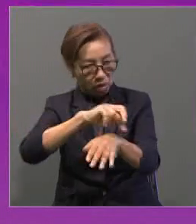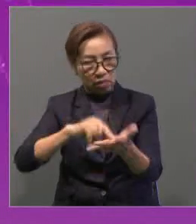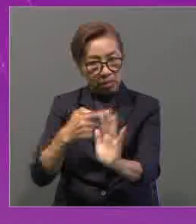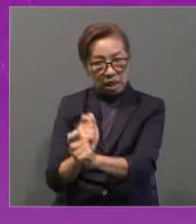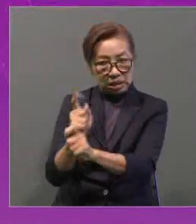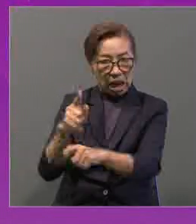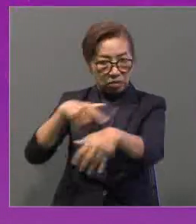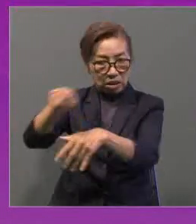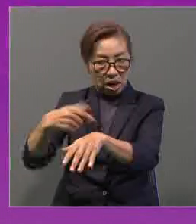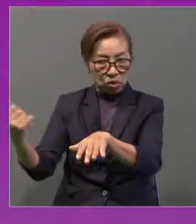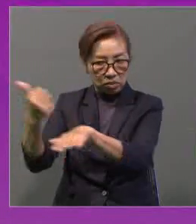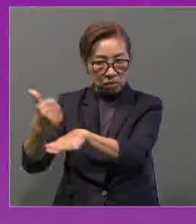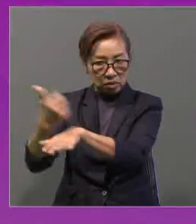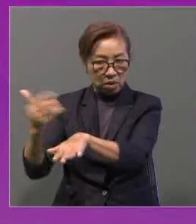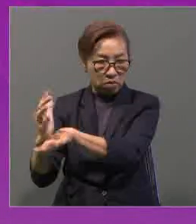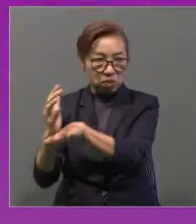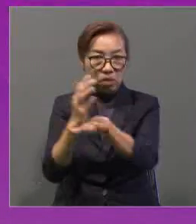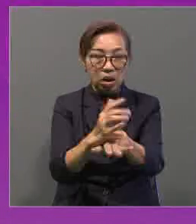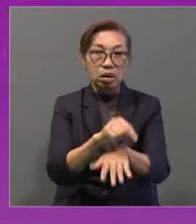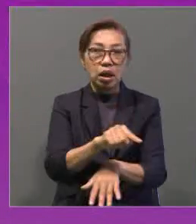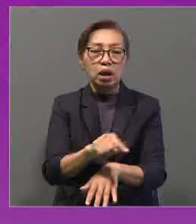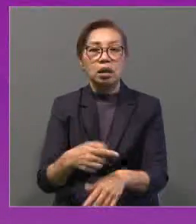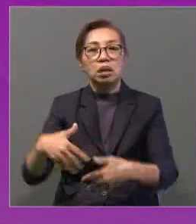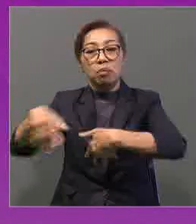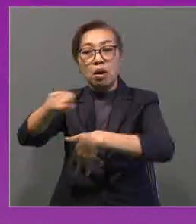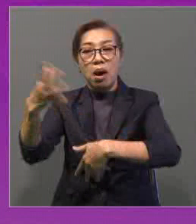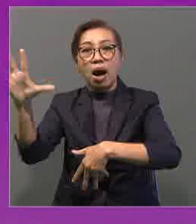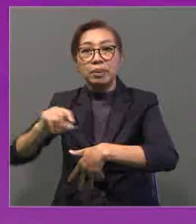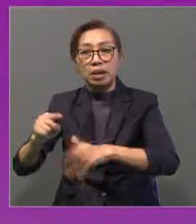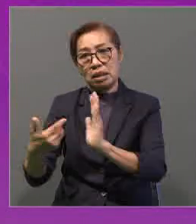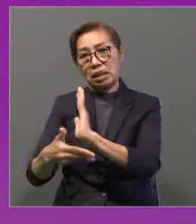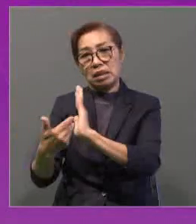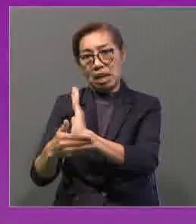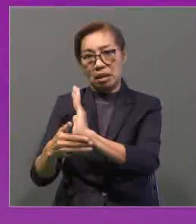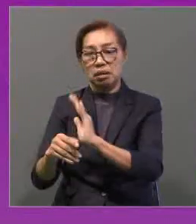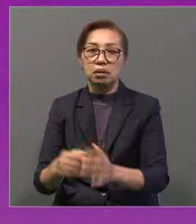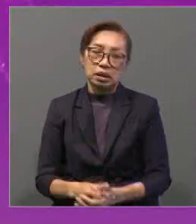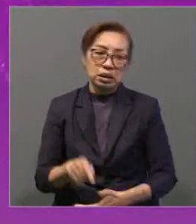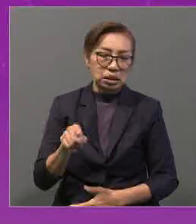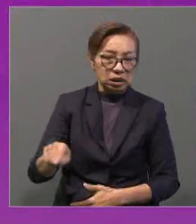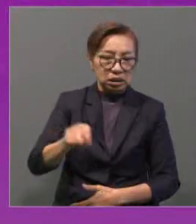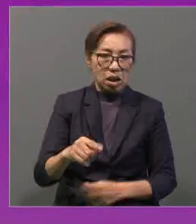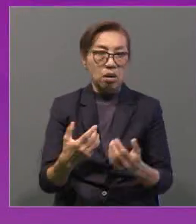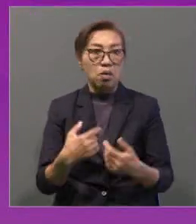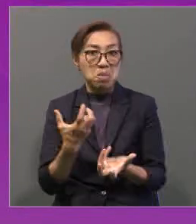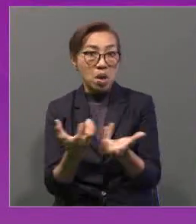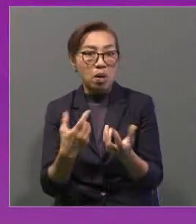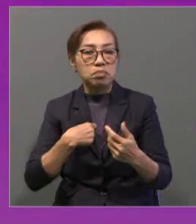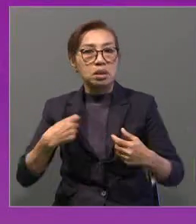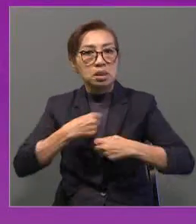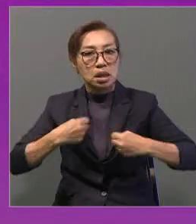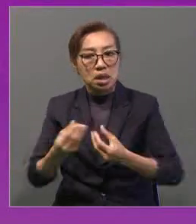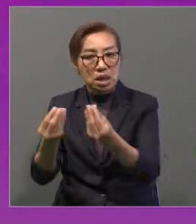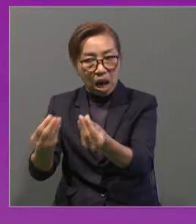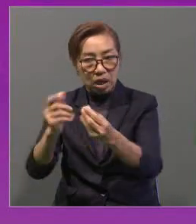มาหรือเปล่าแต่พื้นที่ที่มาส่วนใหญ่จะเป็นฝั่งภาคตะวันออกนะครับเขาบอกว่าการให้สิ่งของด้วยเสื้อยืด